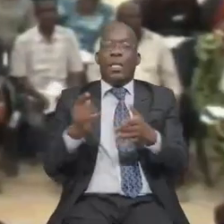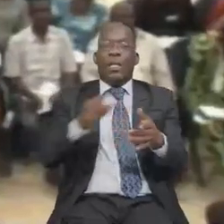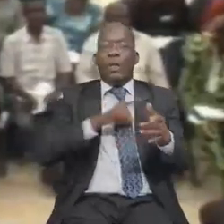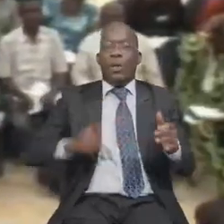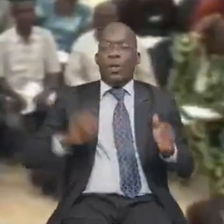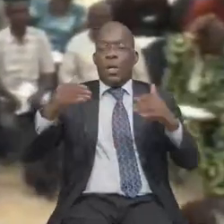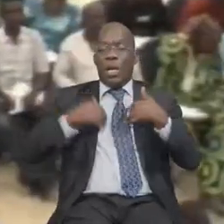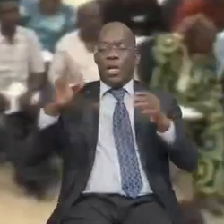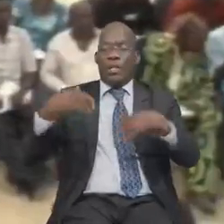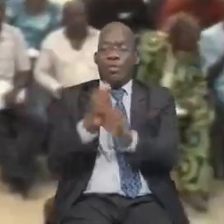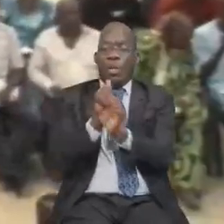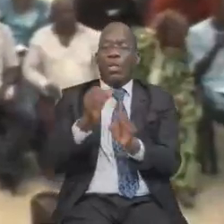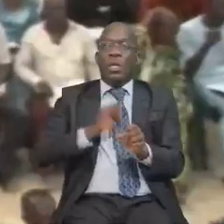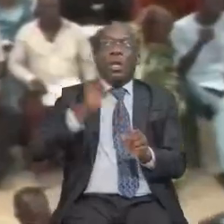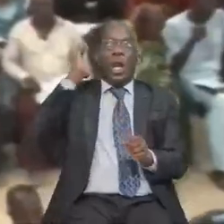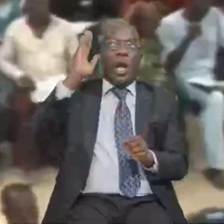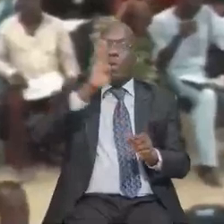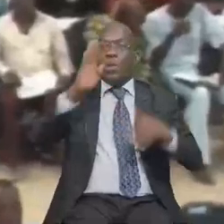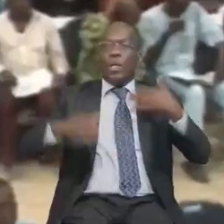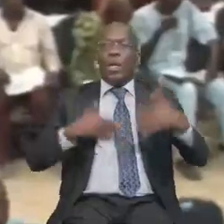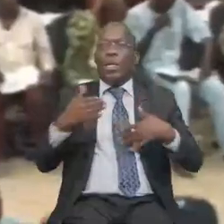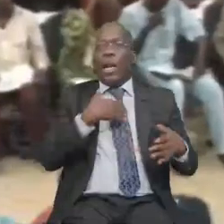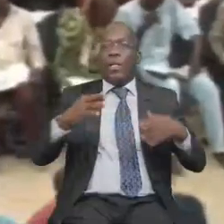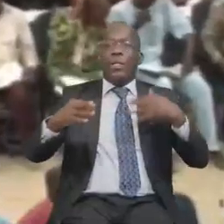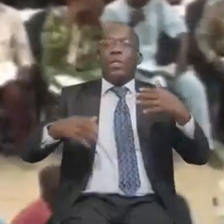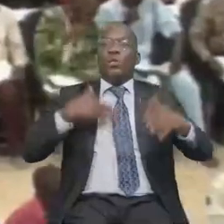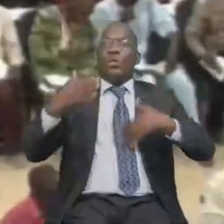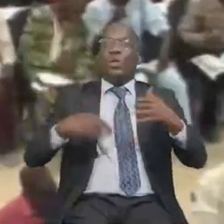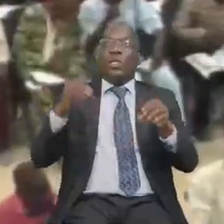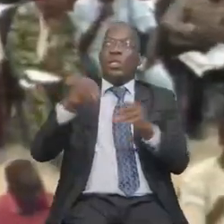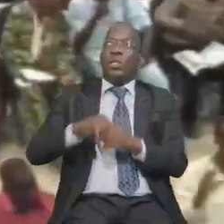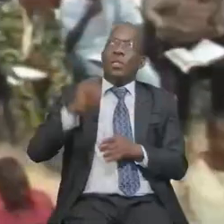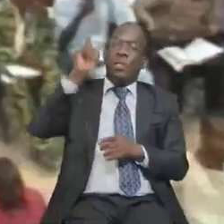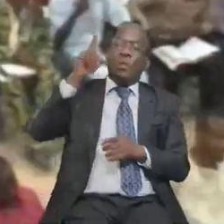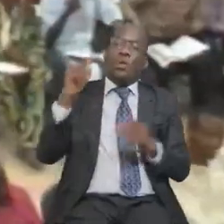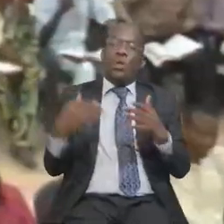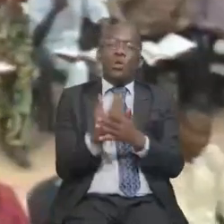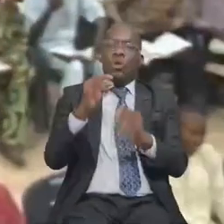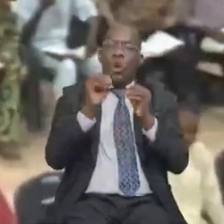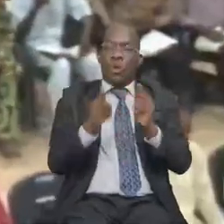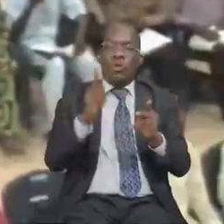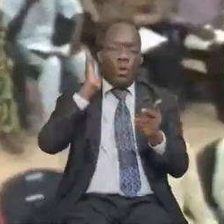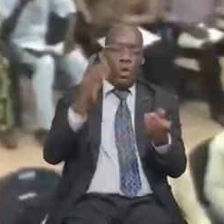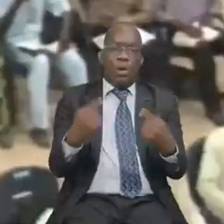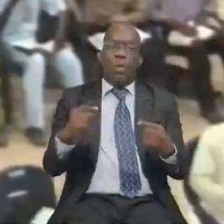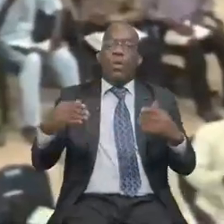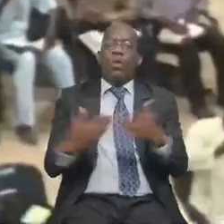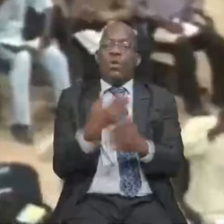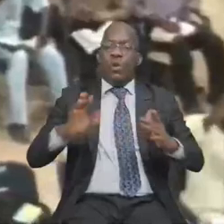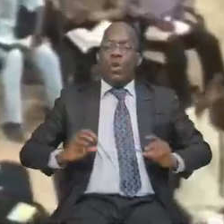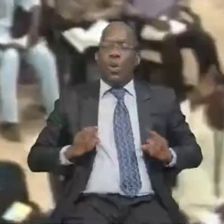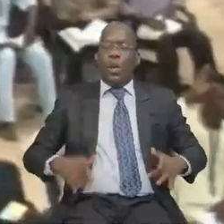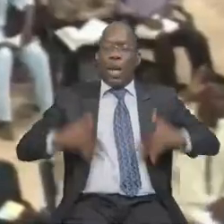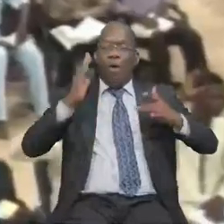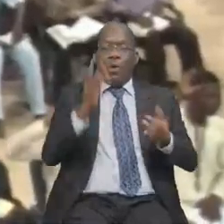me réjouir en ce jour. De nouvelles opportunités viendront. Une nouvelle vie viendra. Une nouvelle personnalité va se